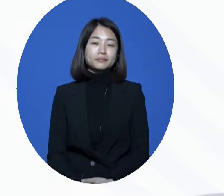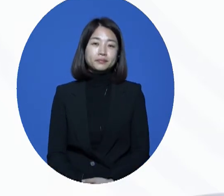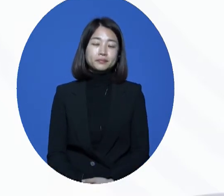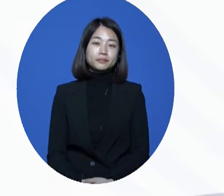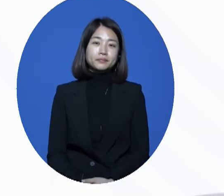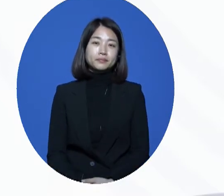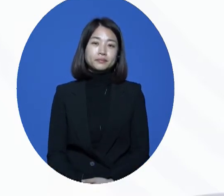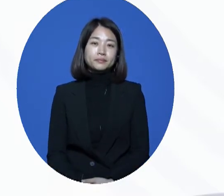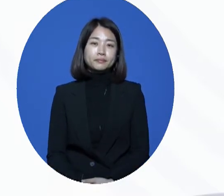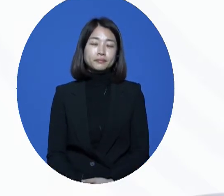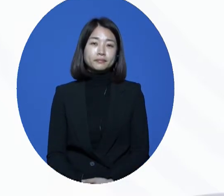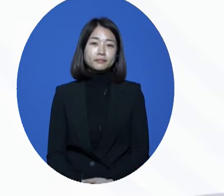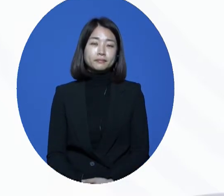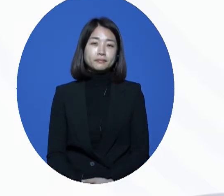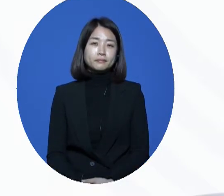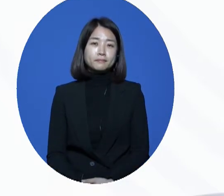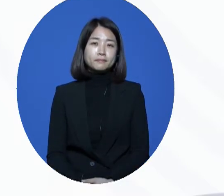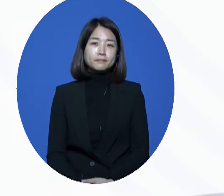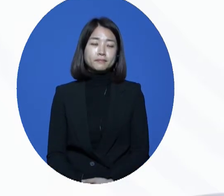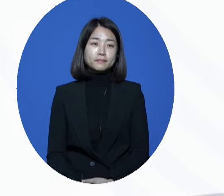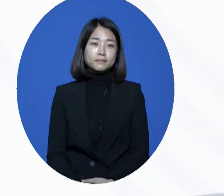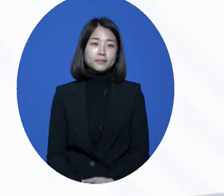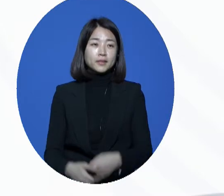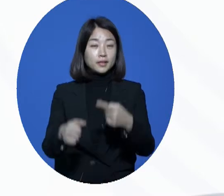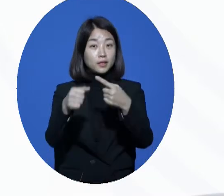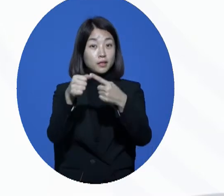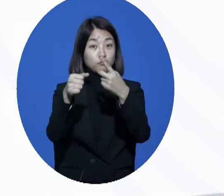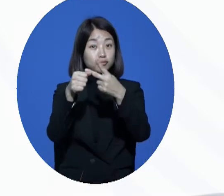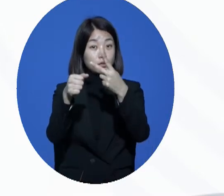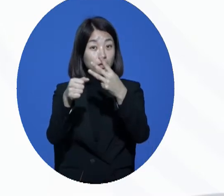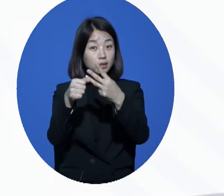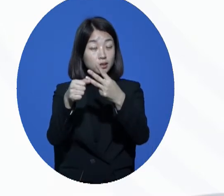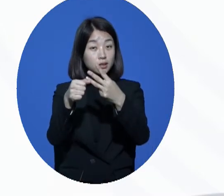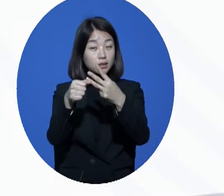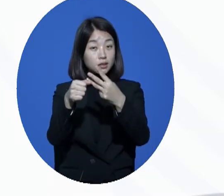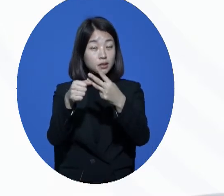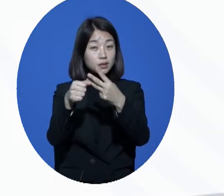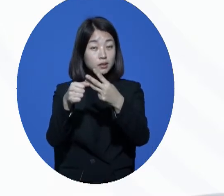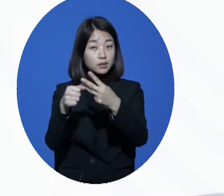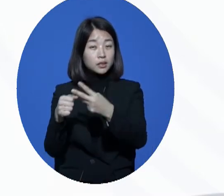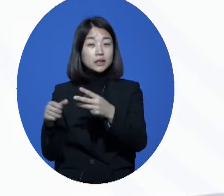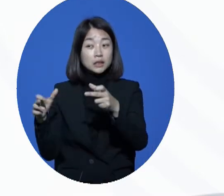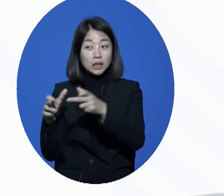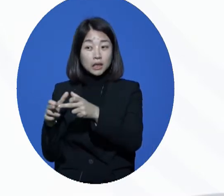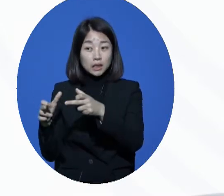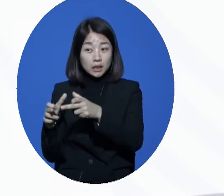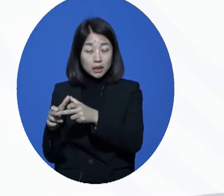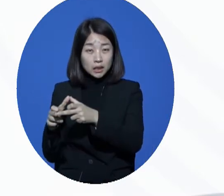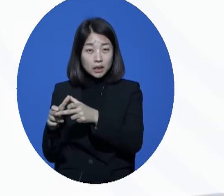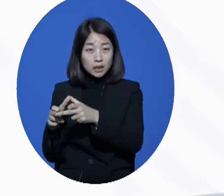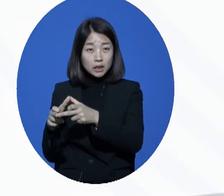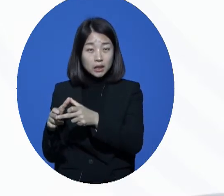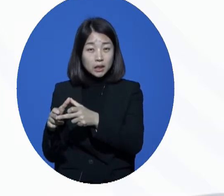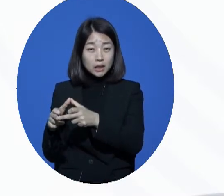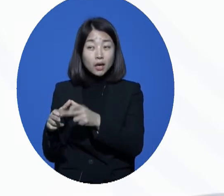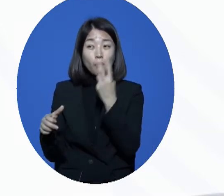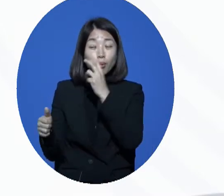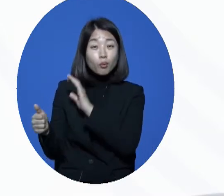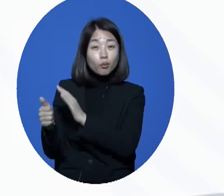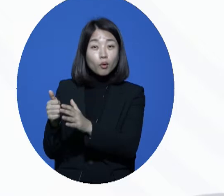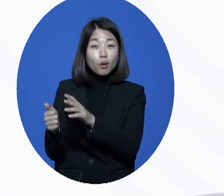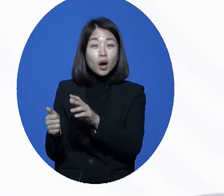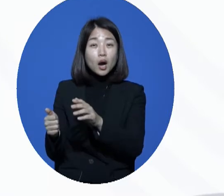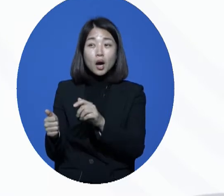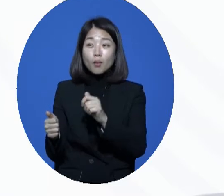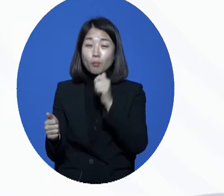뒤이어서 말씀드리려고 하는 것은 어떤 세 가지 정도의 문제들이 드러나고 있는 것은